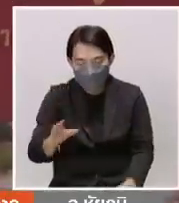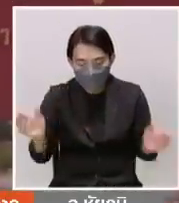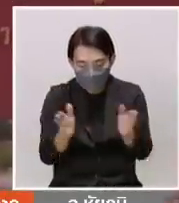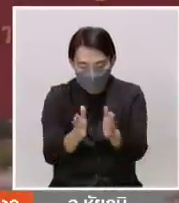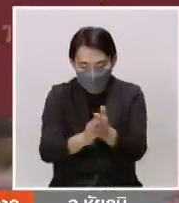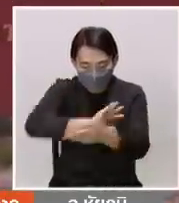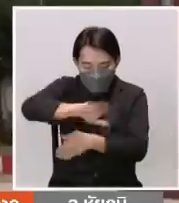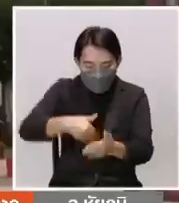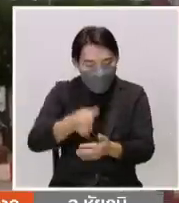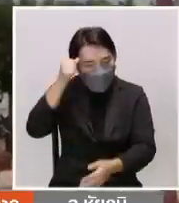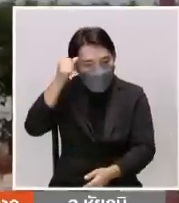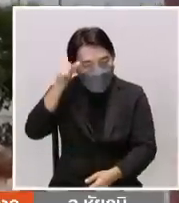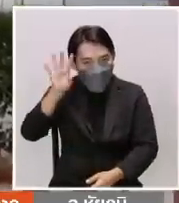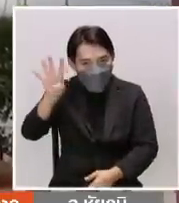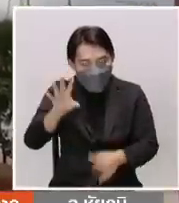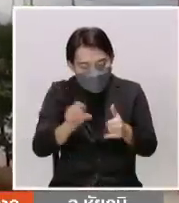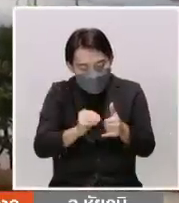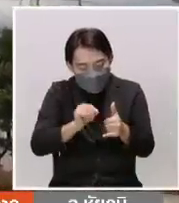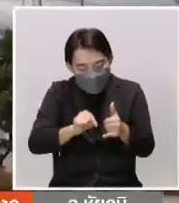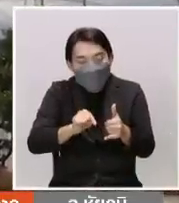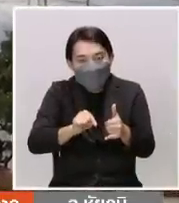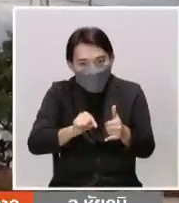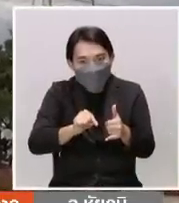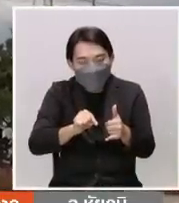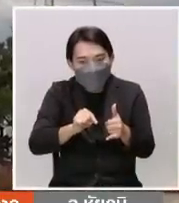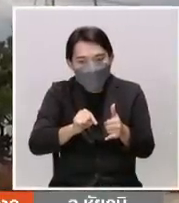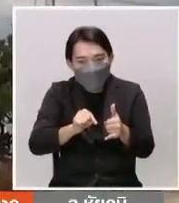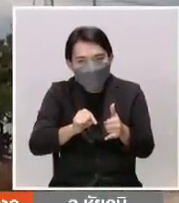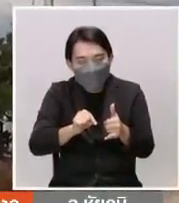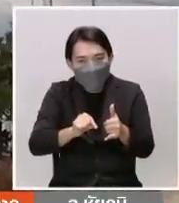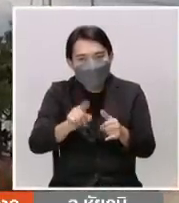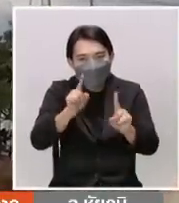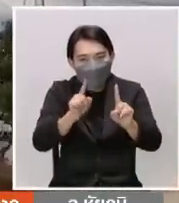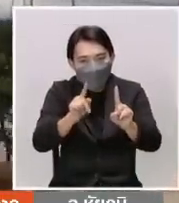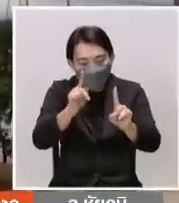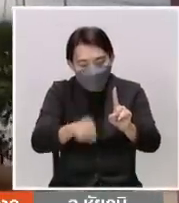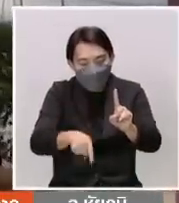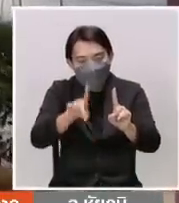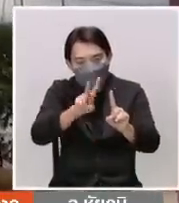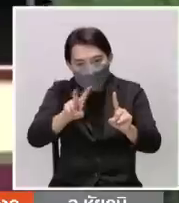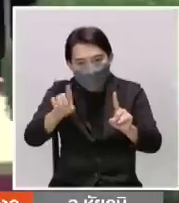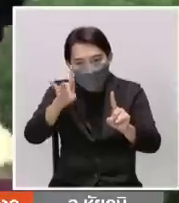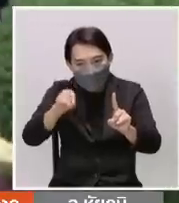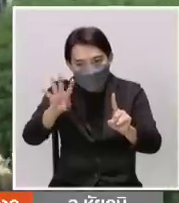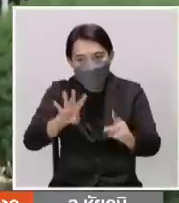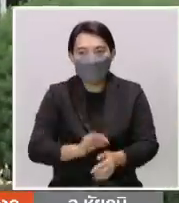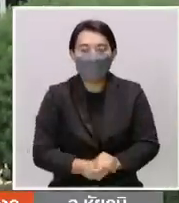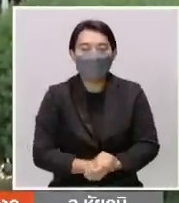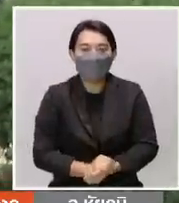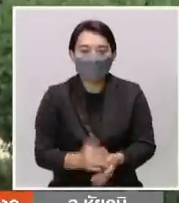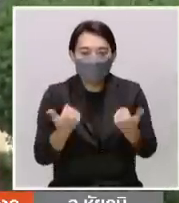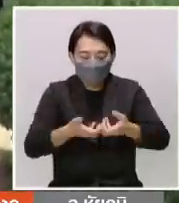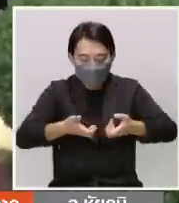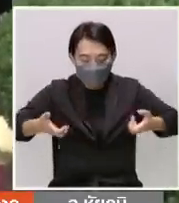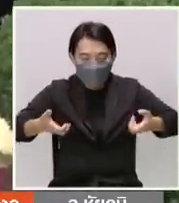สมในห้วงเวลา4วันที่ผ่านมาค่ะคุณผู้ชมคะตอนนี้ยอดติดเชื้อไปอยู่ที่ 1,284 คนตอนนี้มีการ